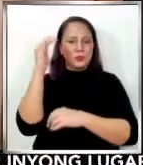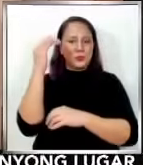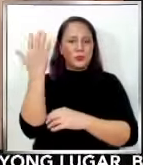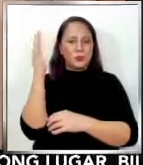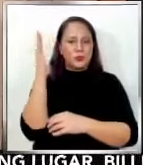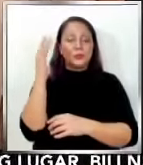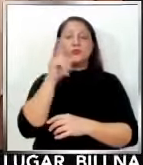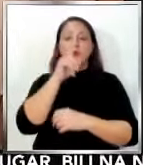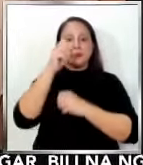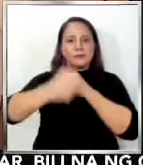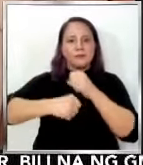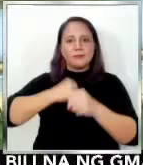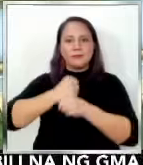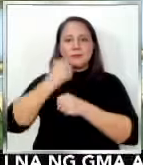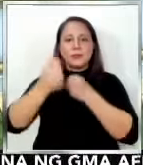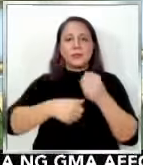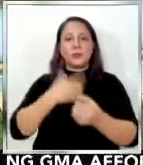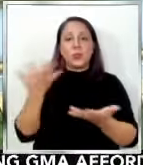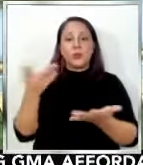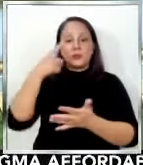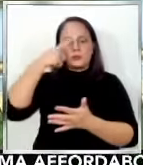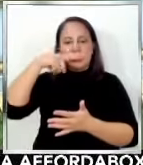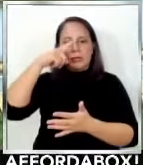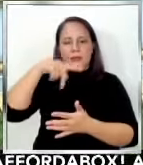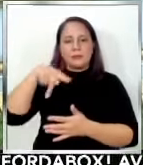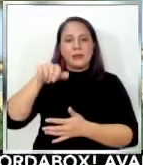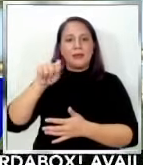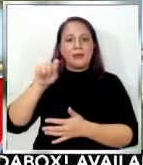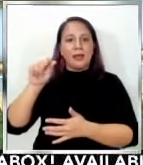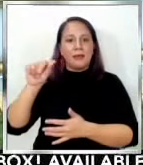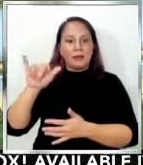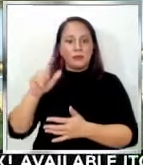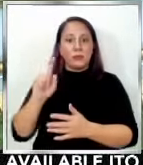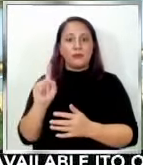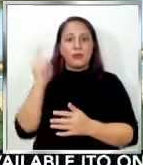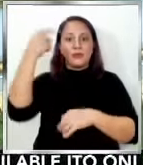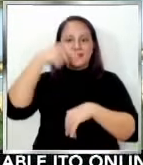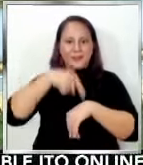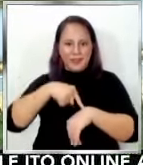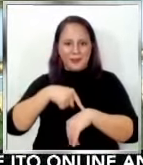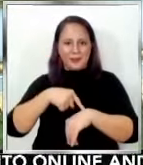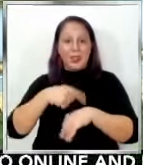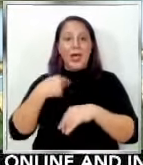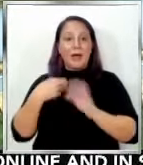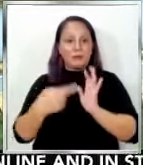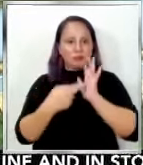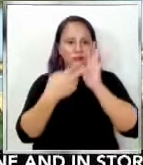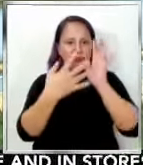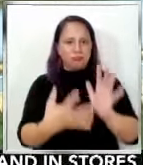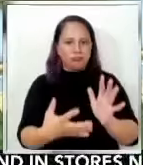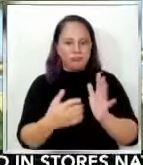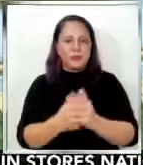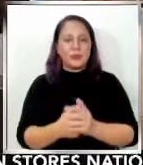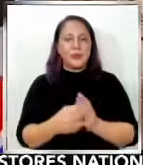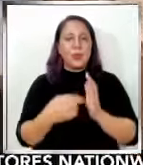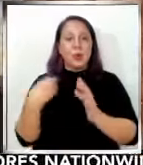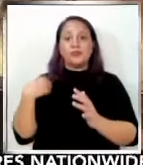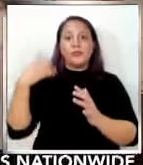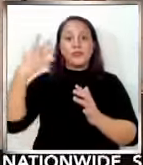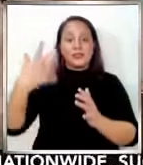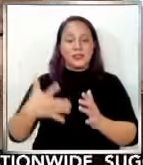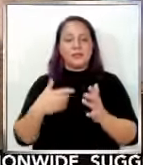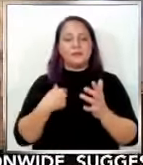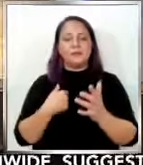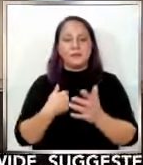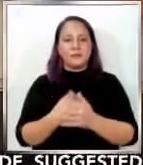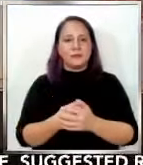sa Pattaya, Thailand. Ito po ang kauna-unahan na magpapadala tayo sa Pattaya, Thailand ng official candidate po. Dalawang